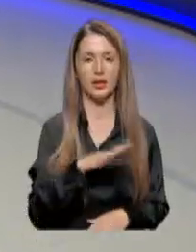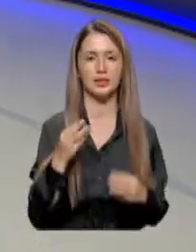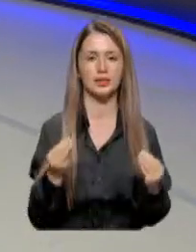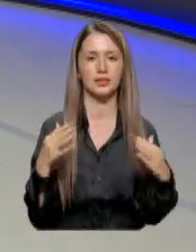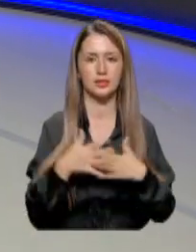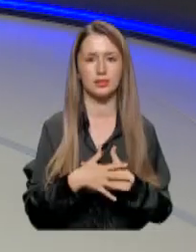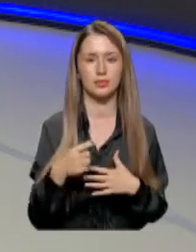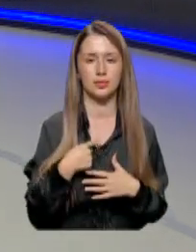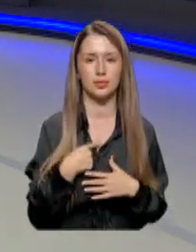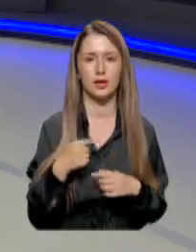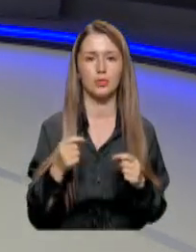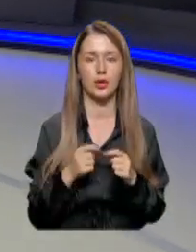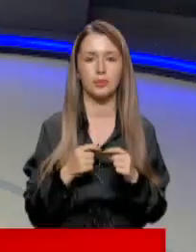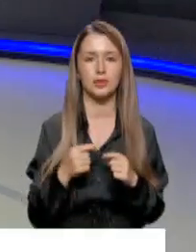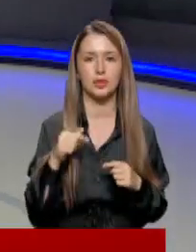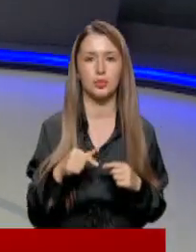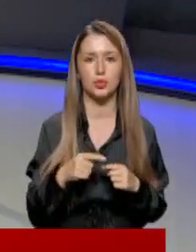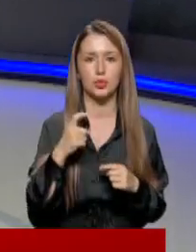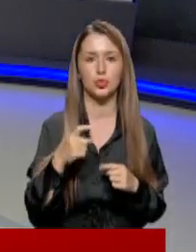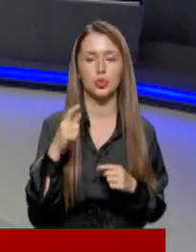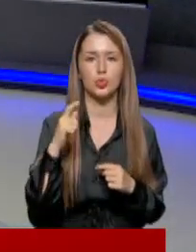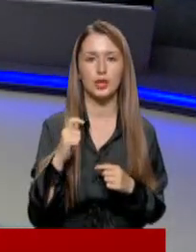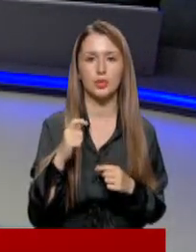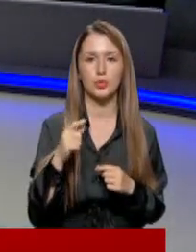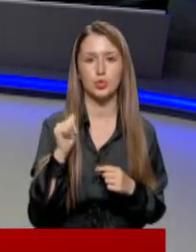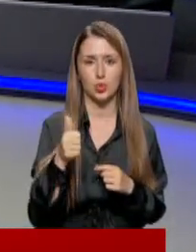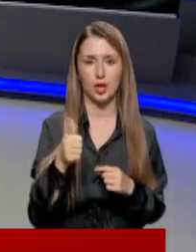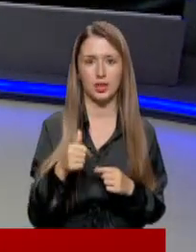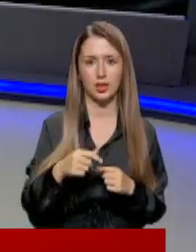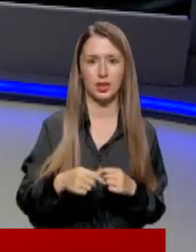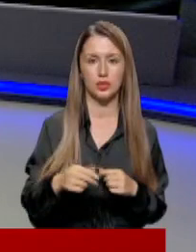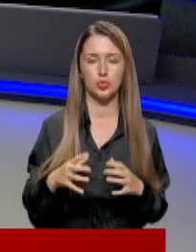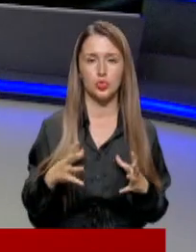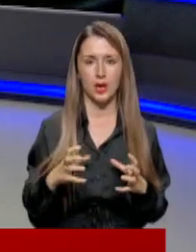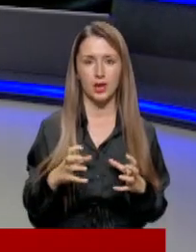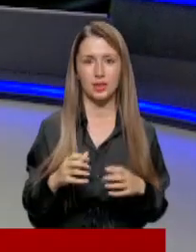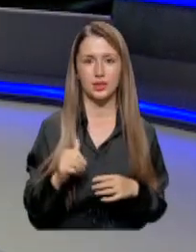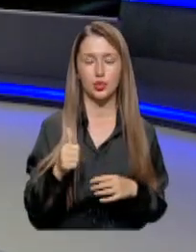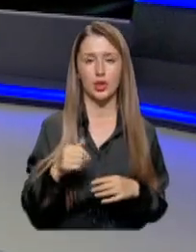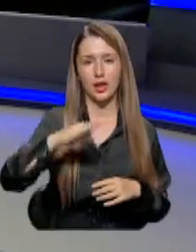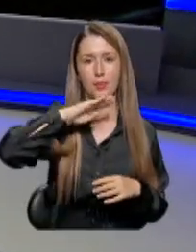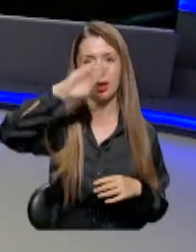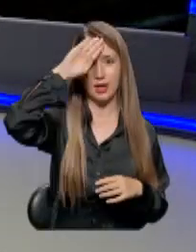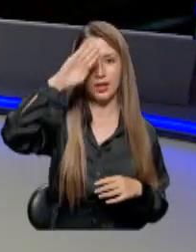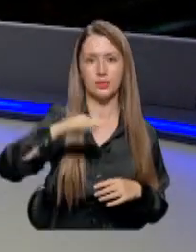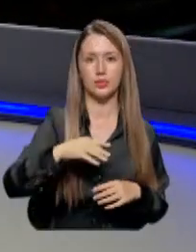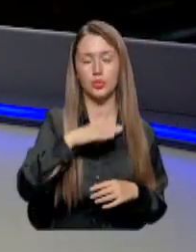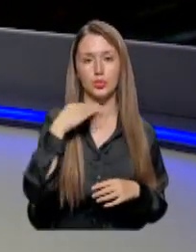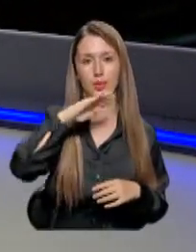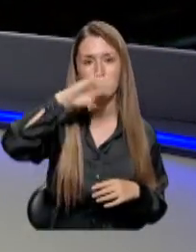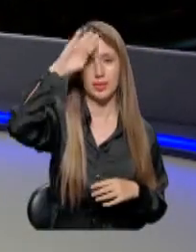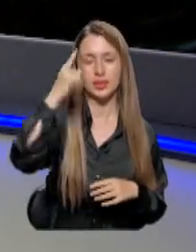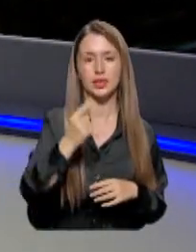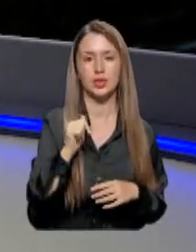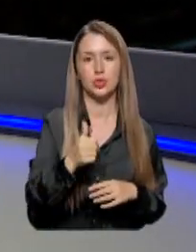Herkese iyi akşamlar. Ben Burak Birsen. Bugün 9 Temmuz günlerden cumartesi. Günlerden bayram. Bugün Kurban Bayramı'nın